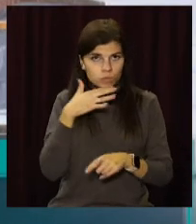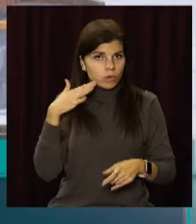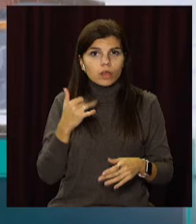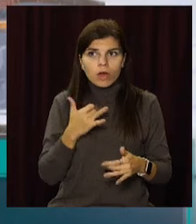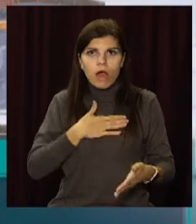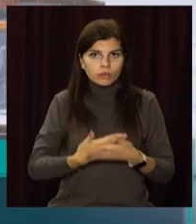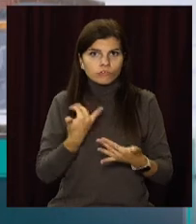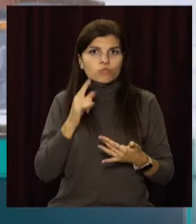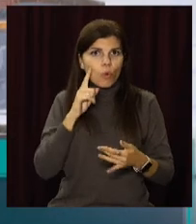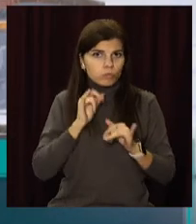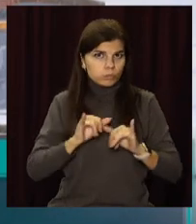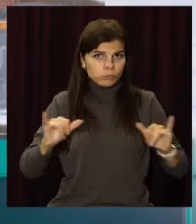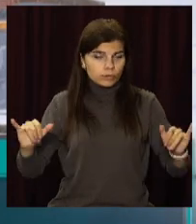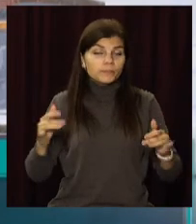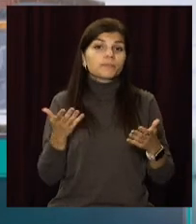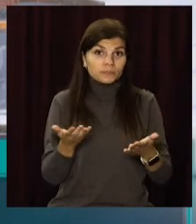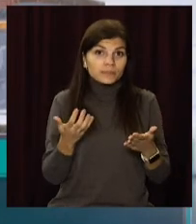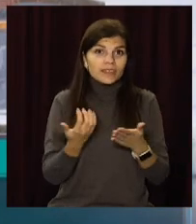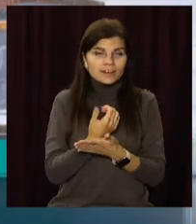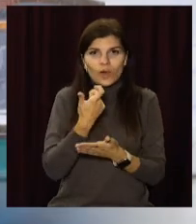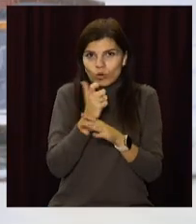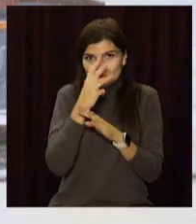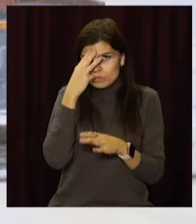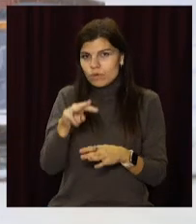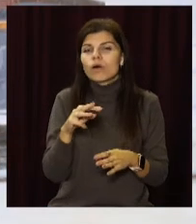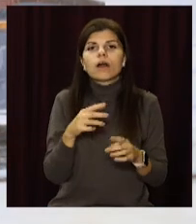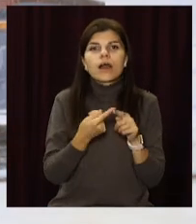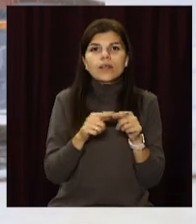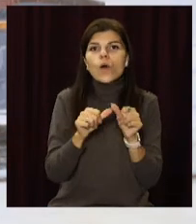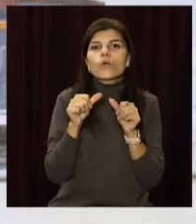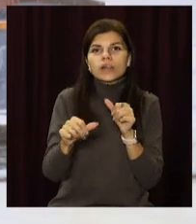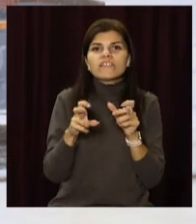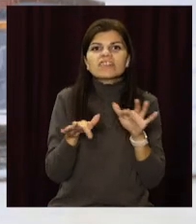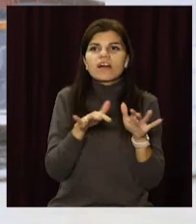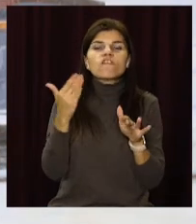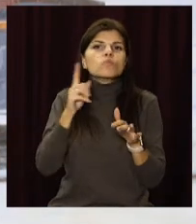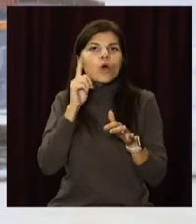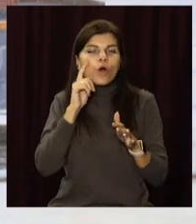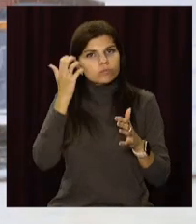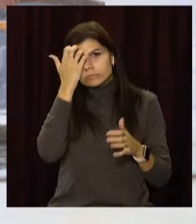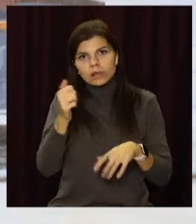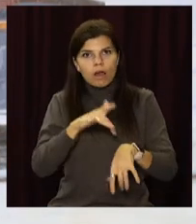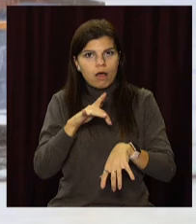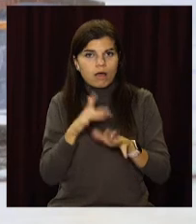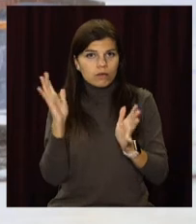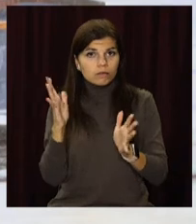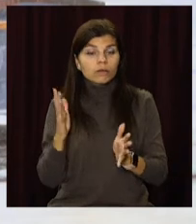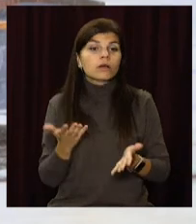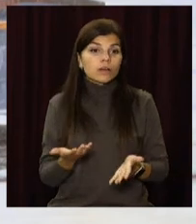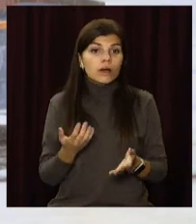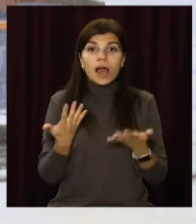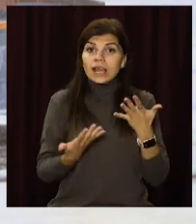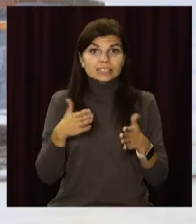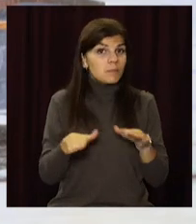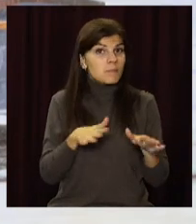це направлення. І сьогодні це стало мейнстрімом, це окреме рухання молоді. Тобто без таких